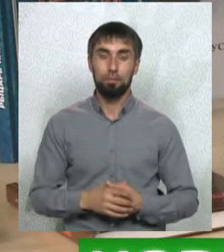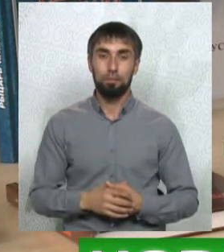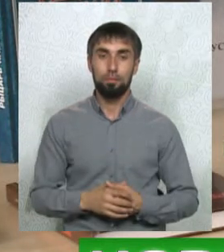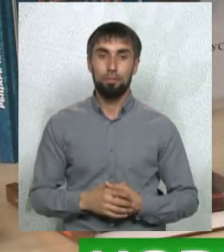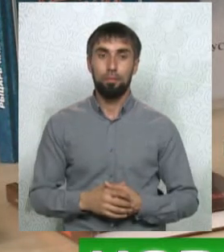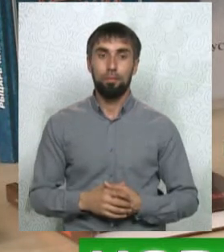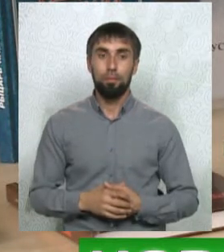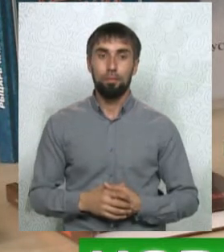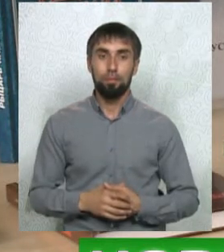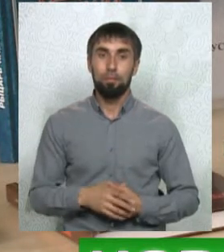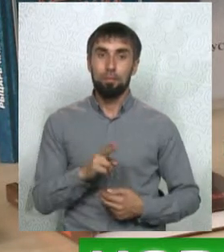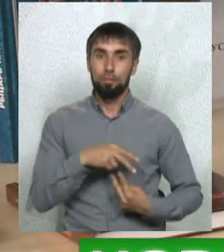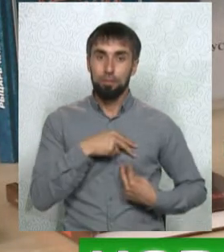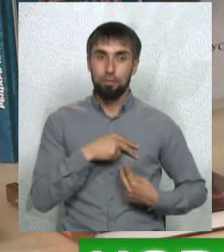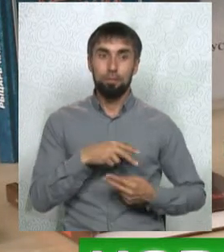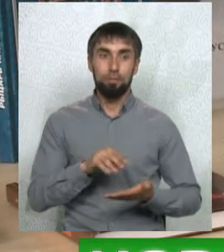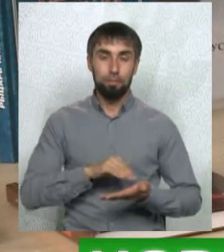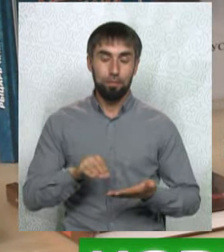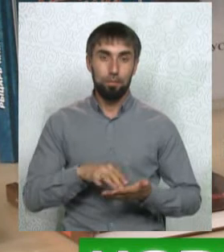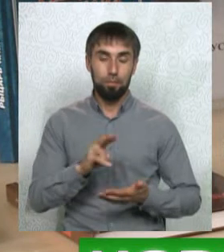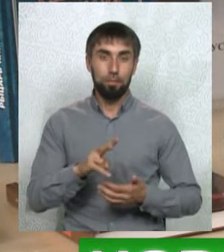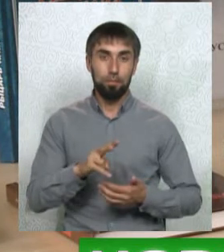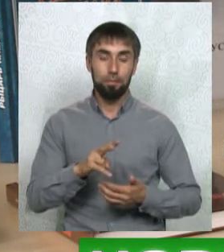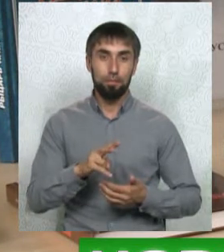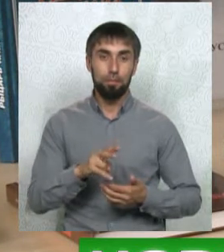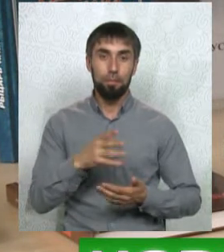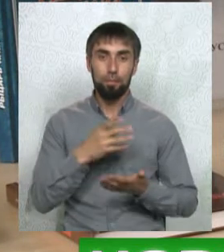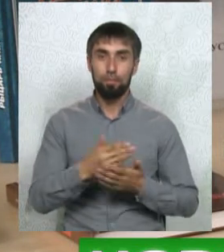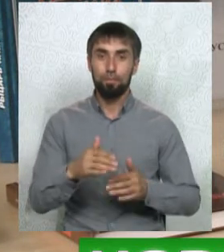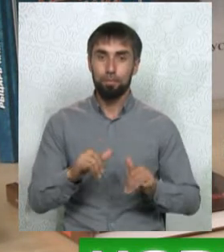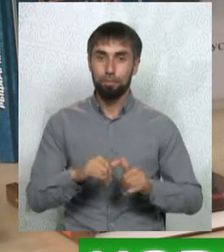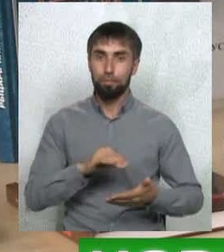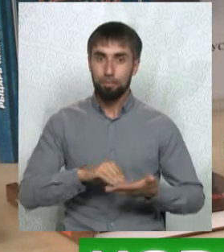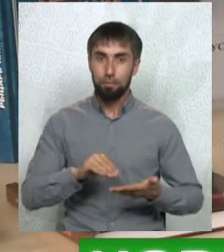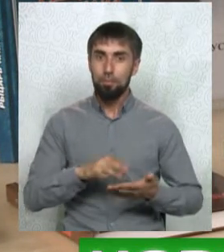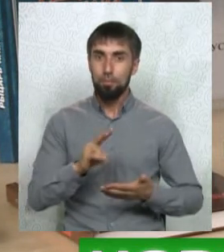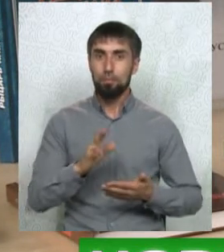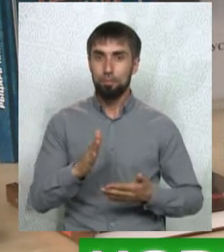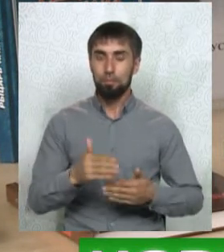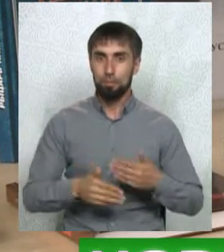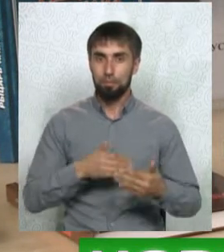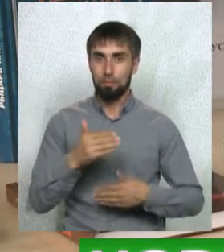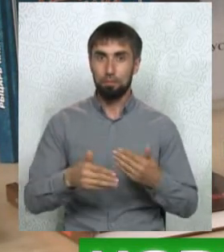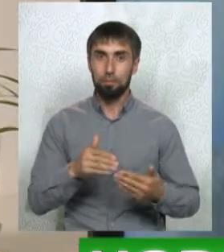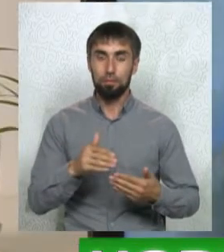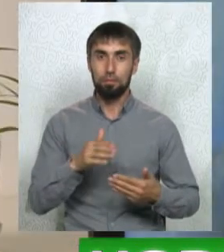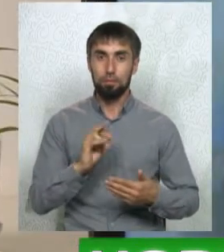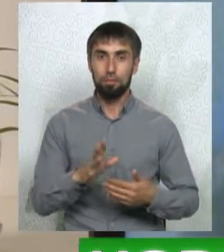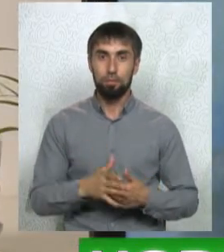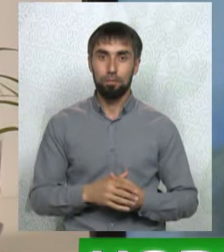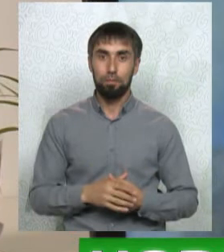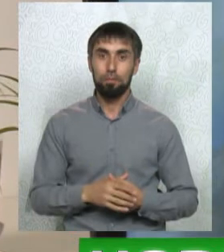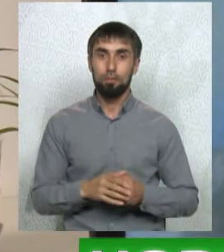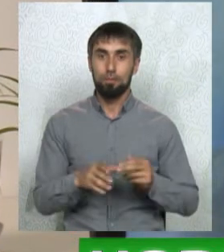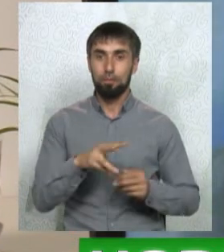Казнегижу, я зерхови, дайман, ши исутважу, я зерху, язи из генуа.